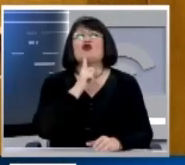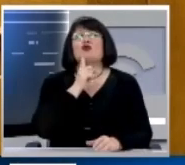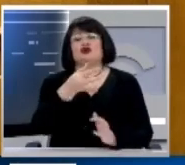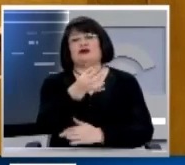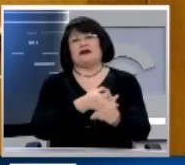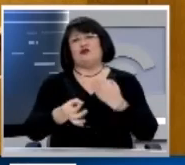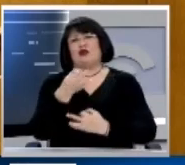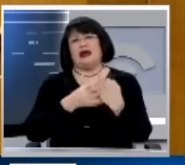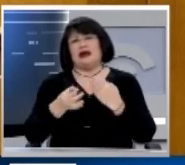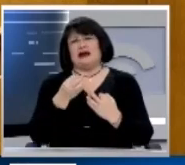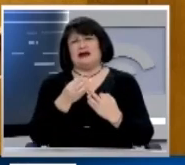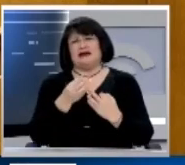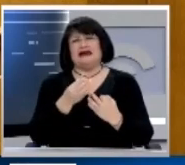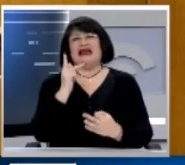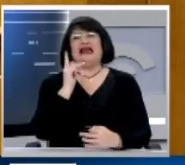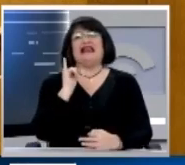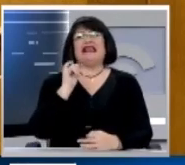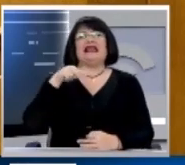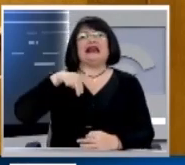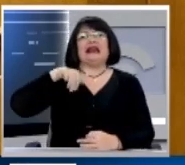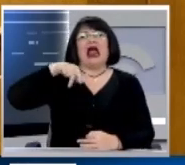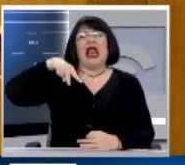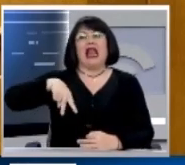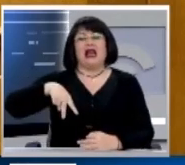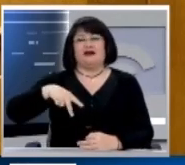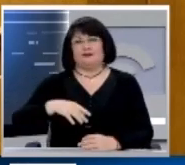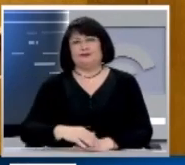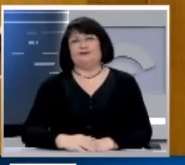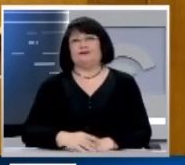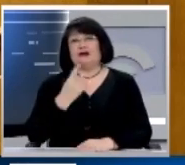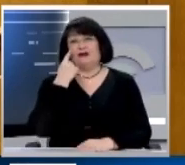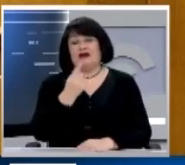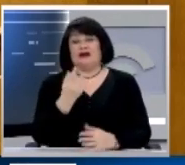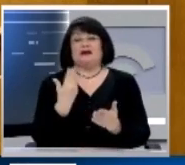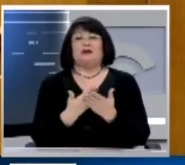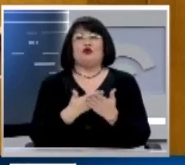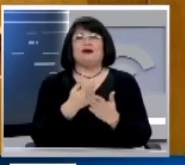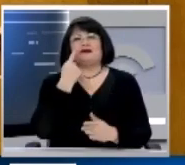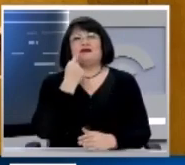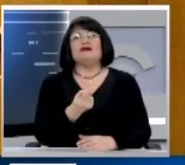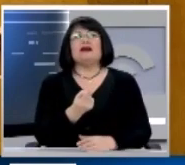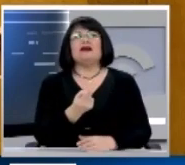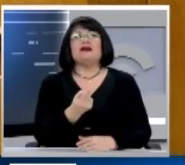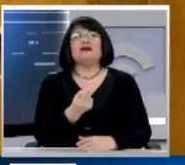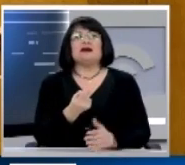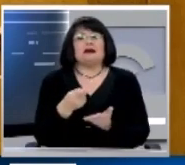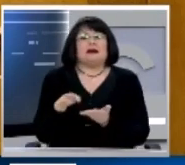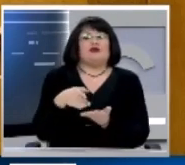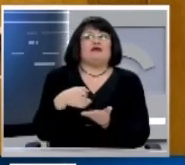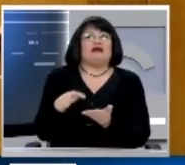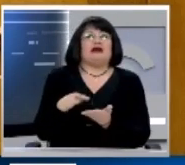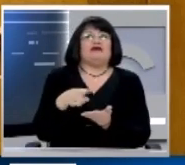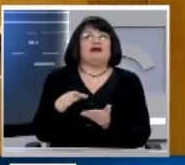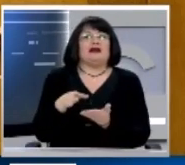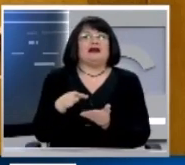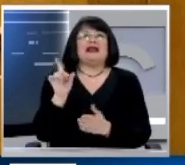ισχυρισμούς του κινήματος αλλαγής, αποδεικνύεται κατά κύριο λόγο από τη φυγομαχία του Προέδρου της, του